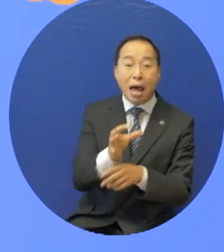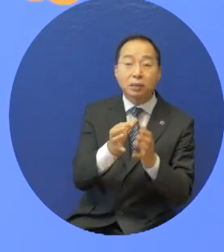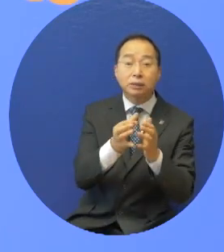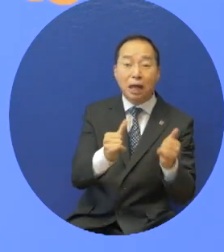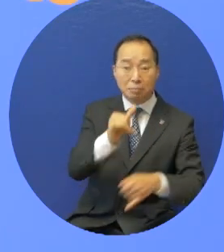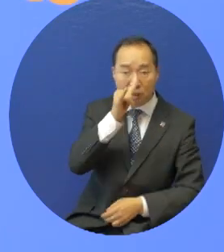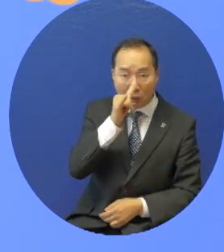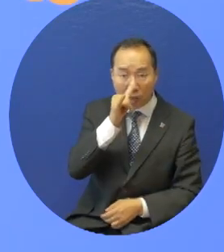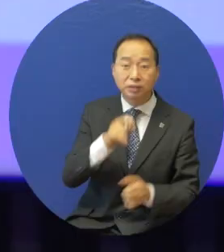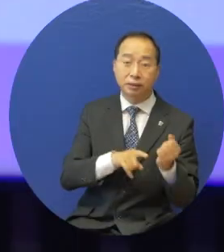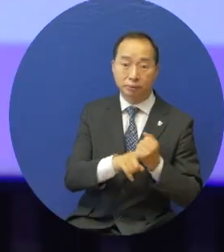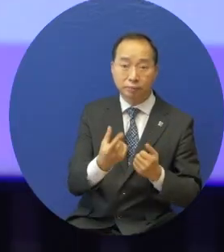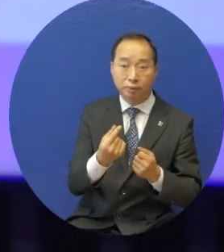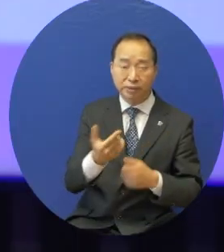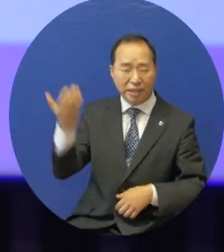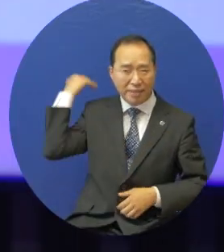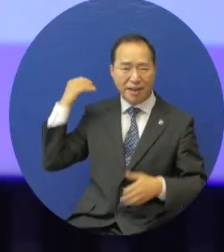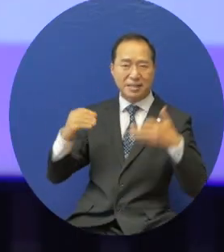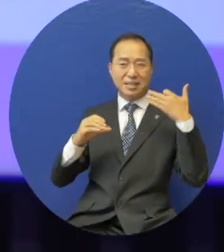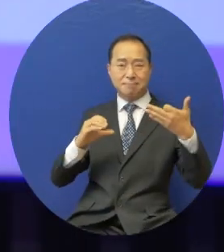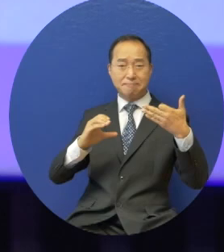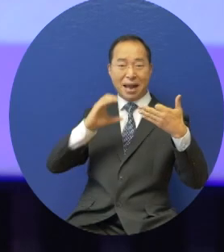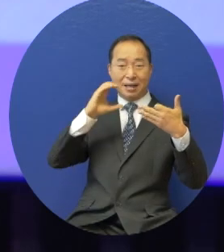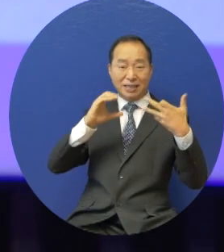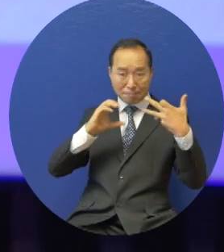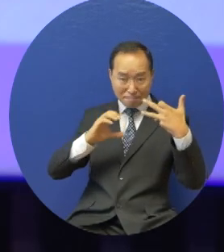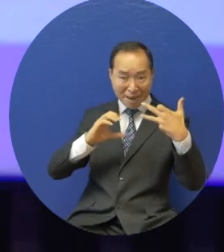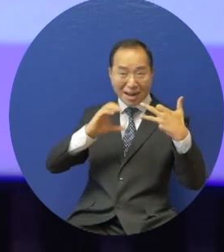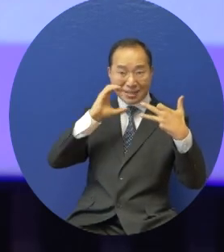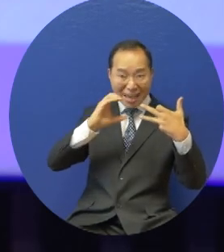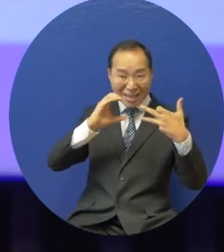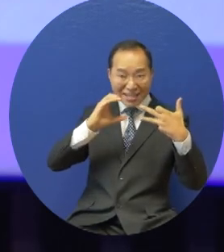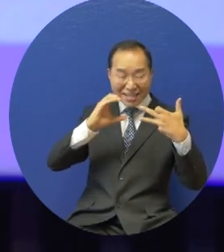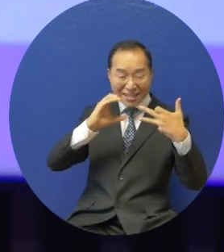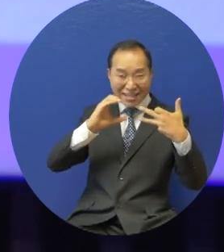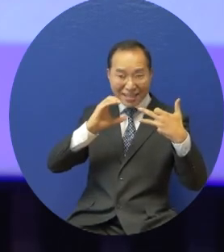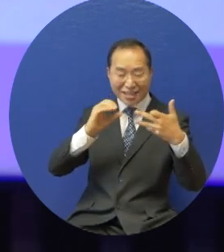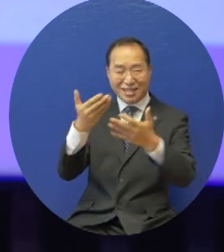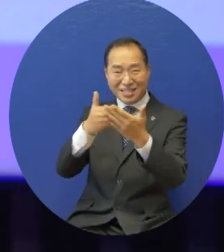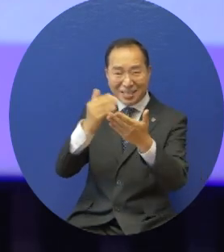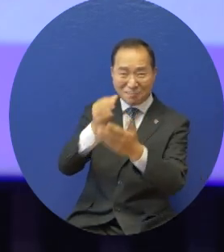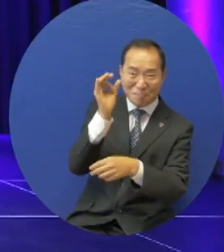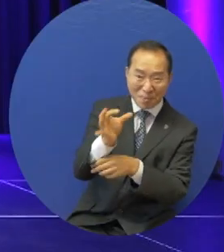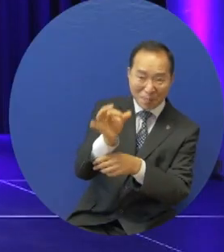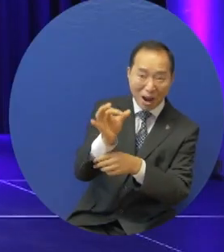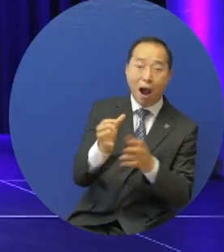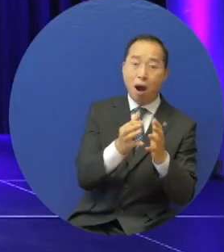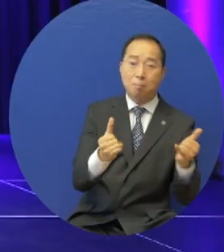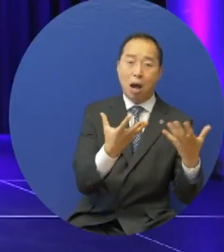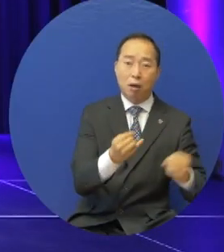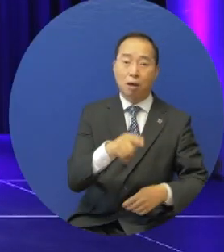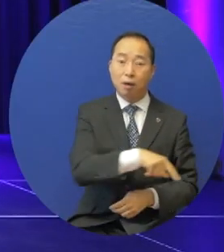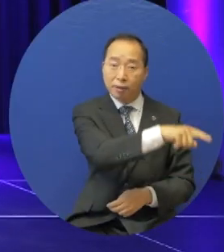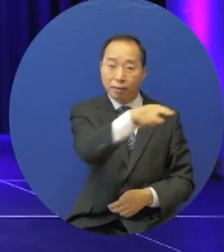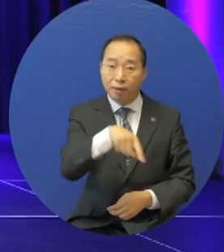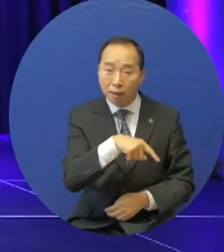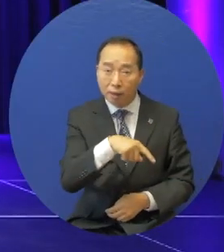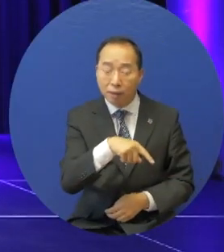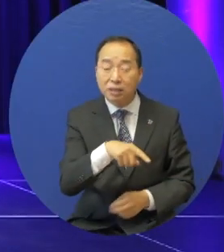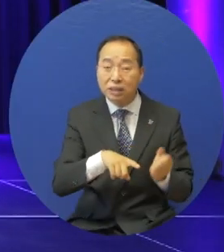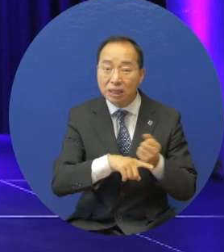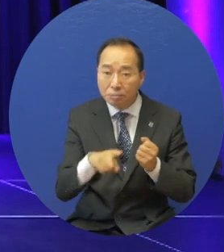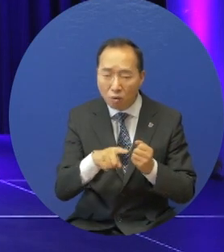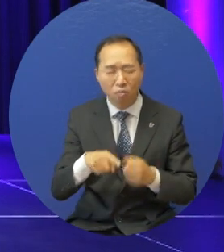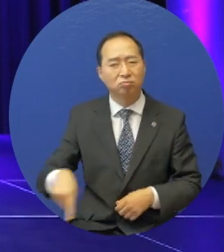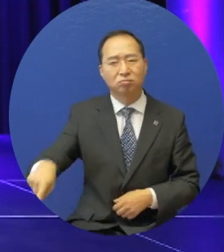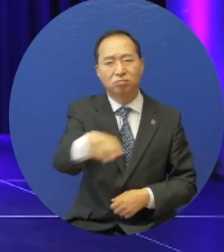소비자가 있다는 거죠. 그러면 18세기에 예술을 소비했었던 사람들은 굉장히 많았다는 거예요. 그렇게 많았다라는 이유는